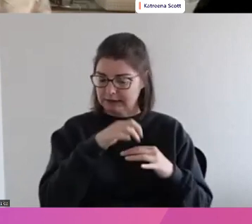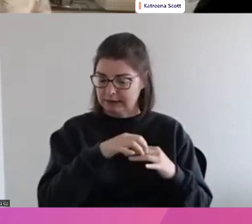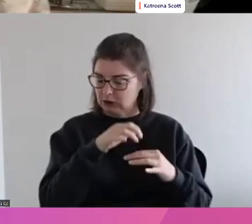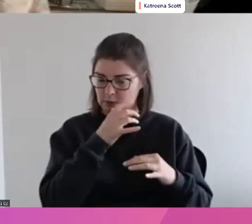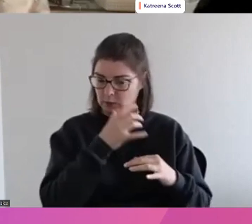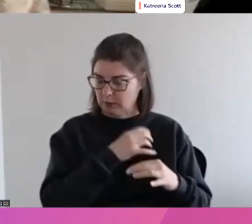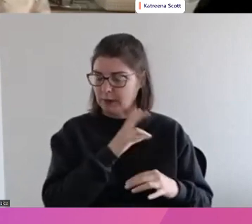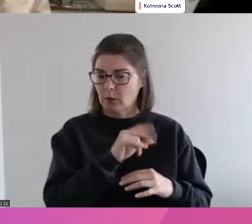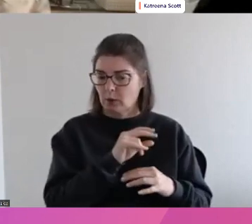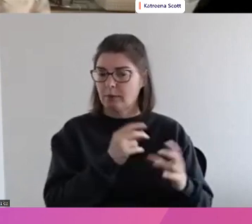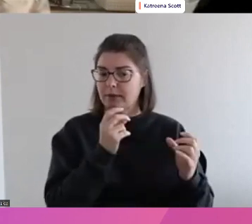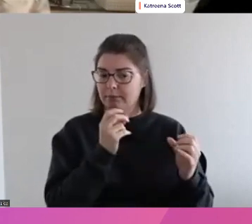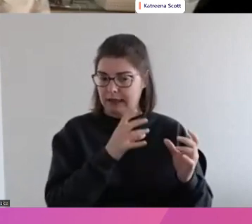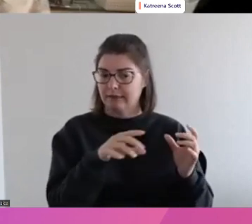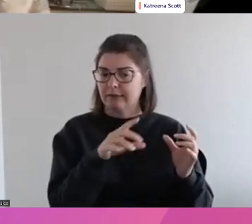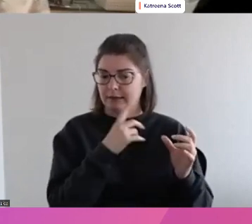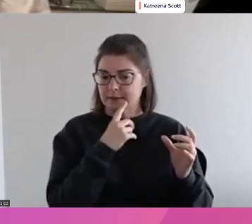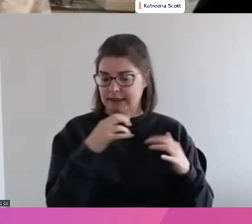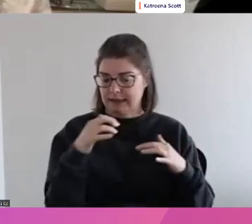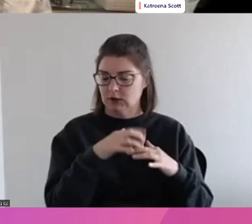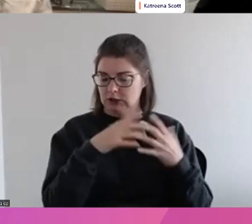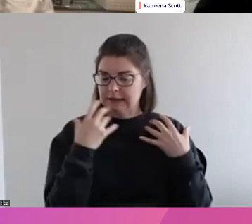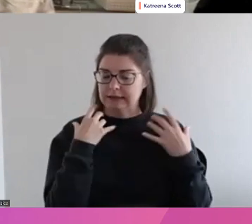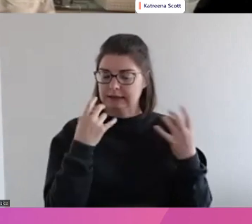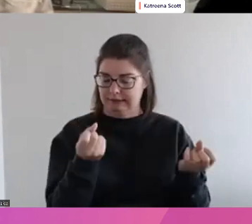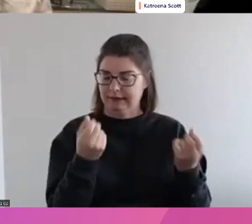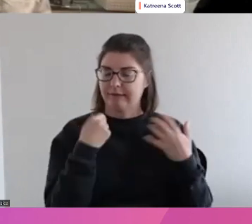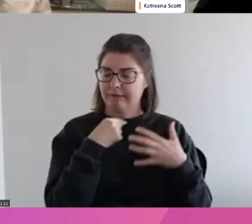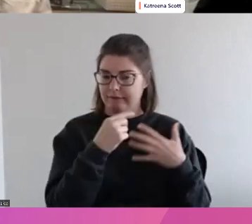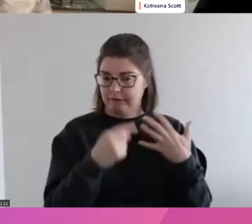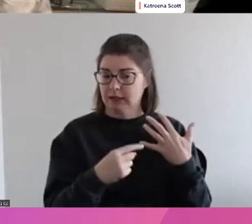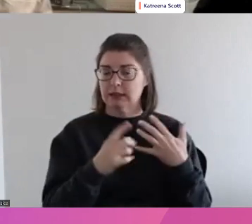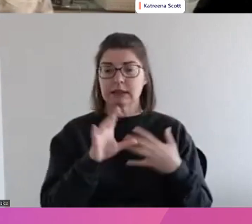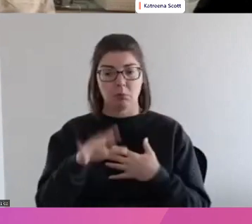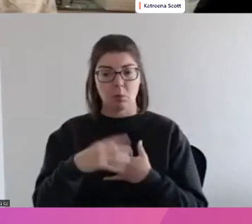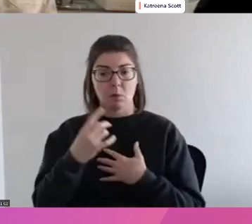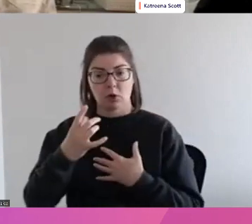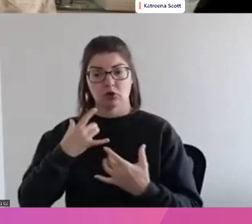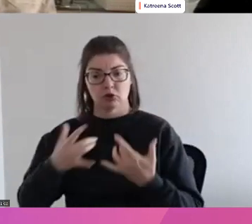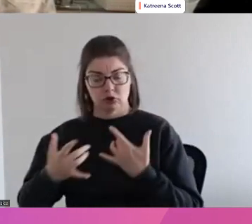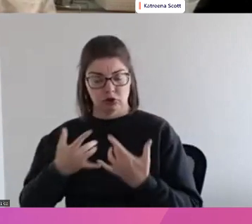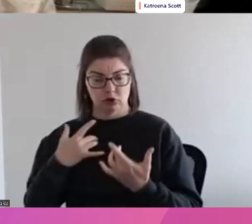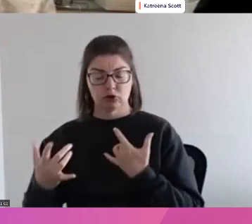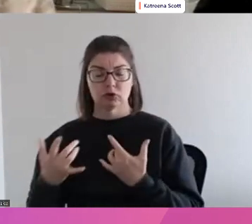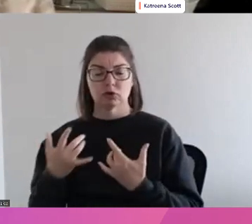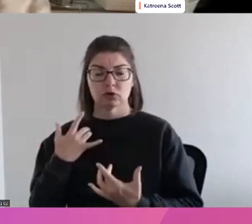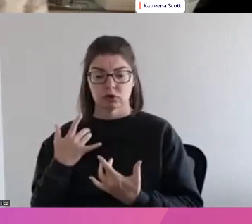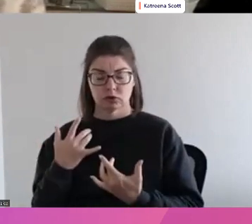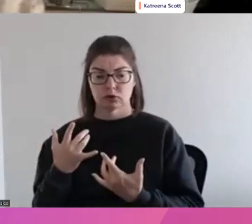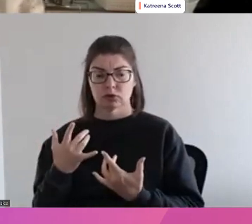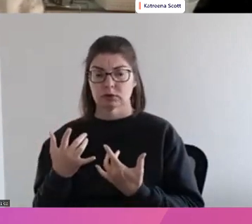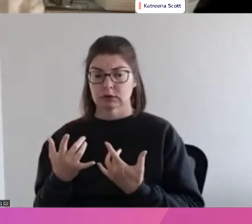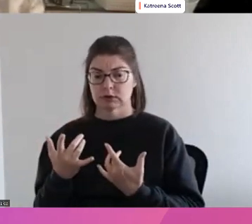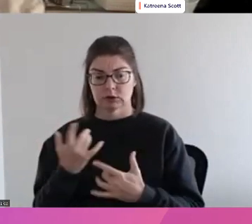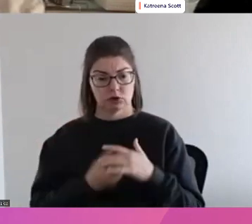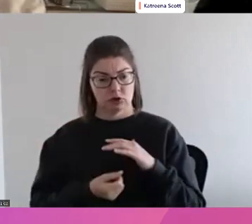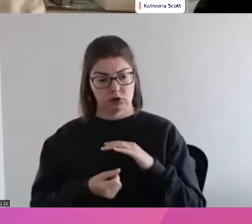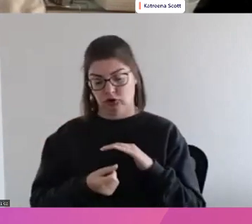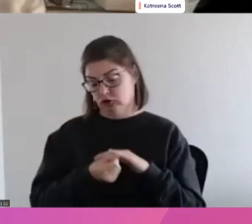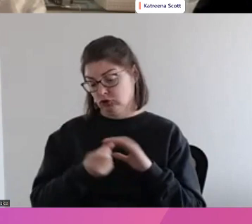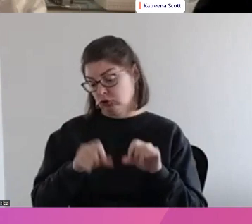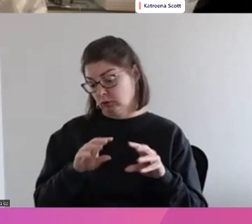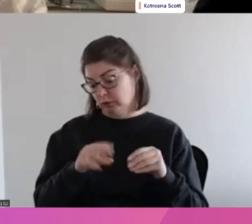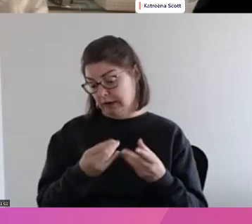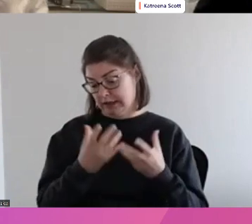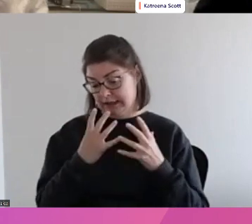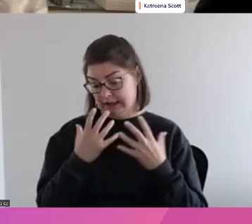ce n'étaient pas des refuges précisément pour les personnes autochtones, et c'était une préoccupation, en fait, de notre part,